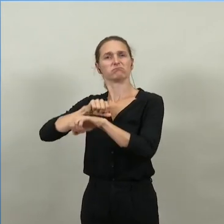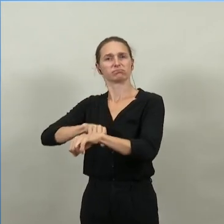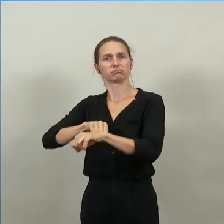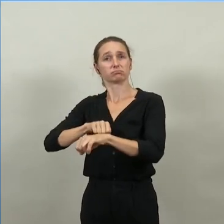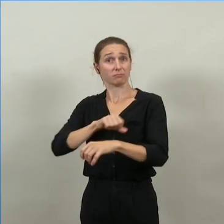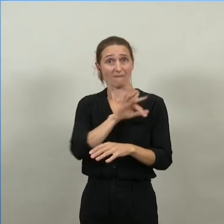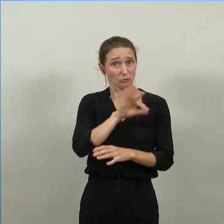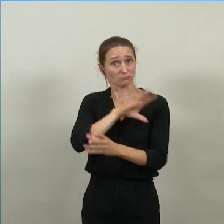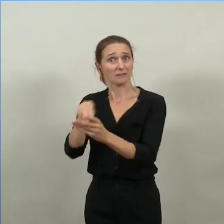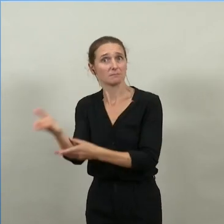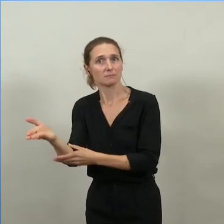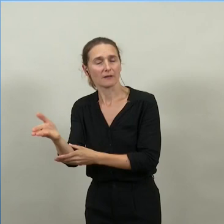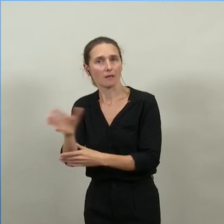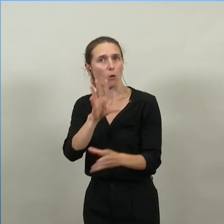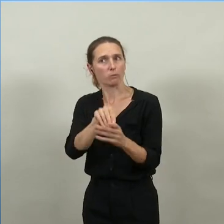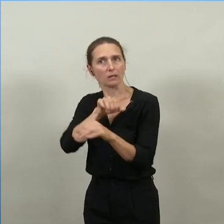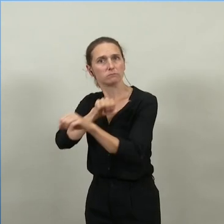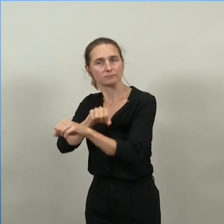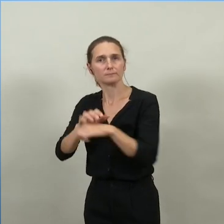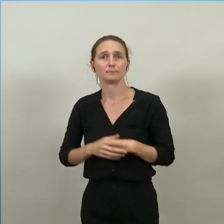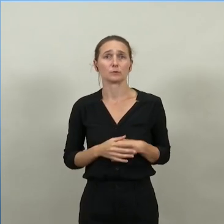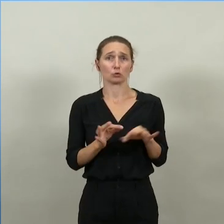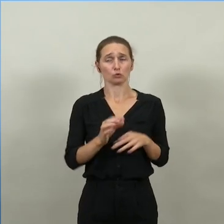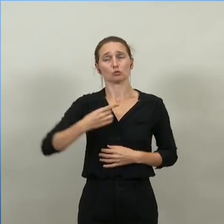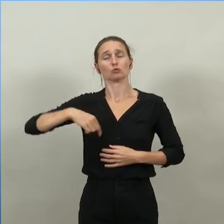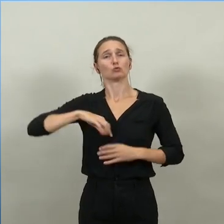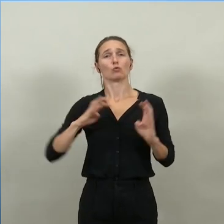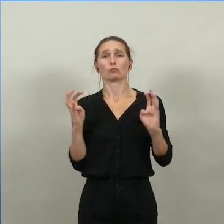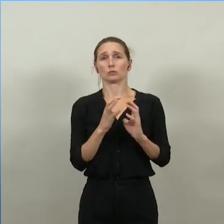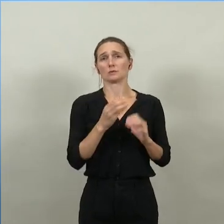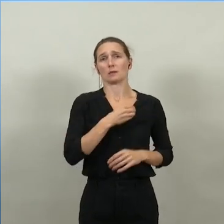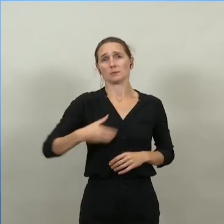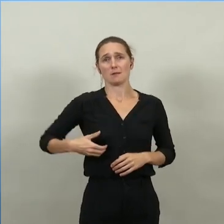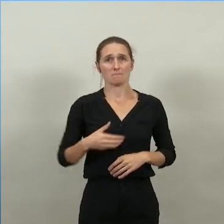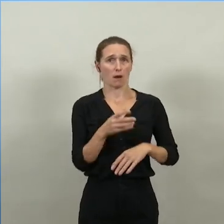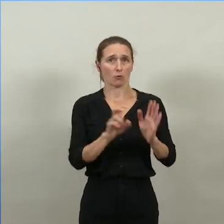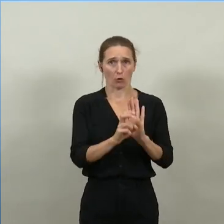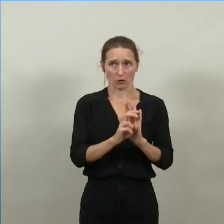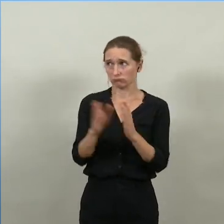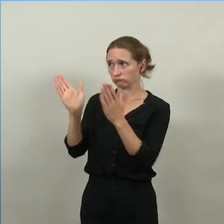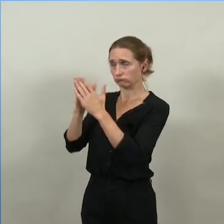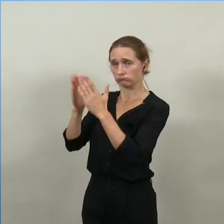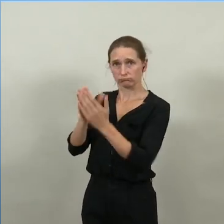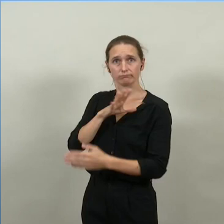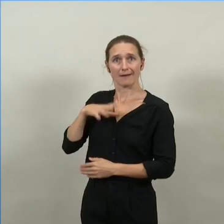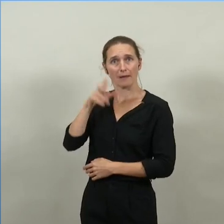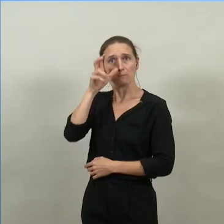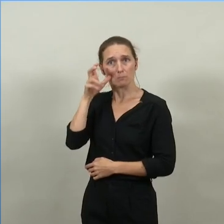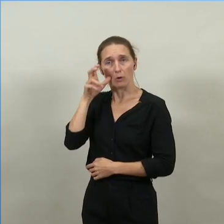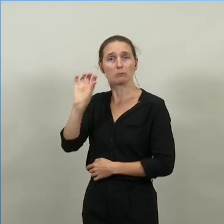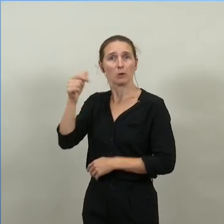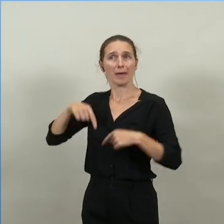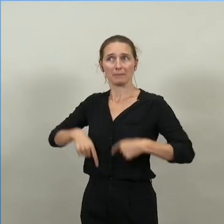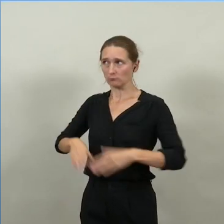municipal de la Ville de Grenoble après en avoir débattu demande à Madame ellisabeth borne première- ministre de s'engager à ce que la France porte devant le Conseil européen une